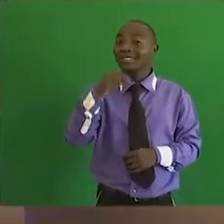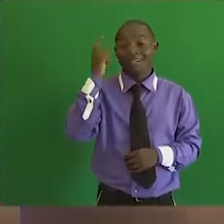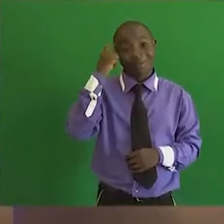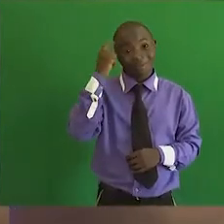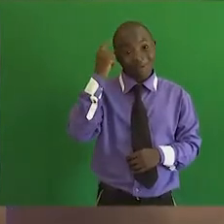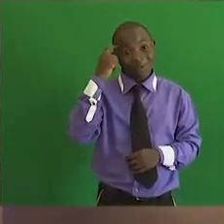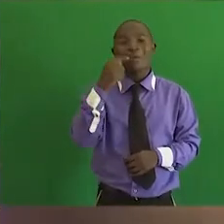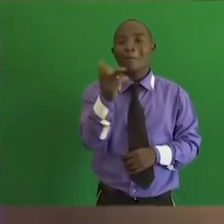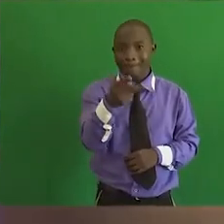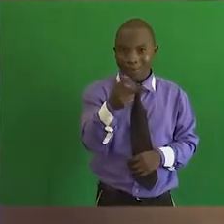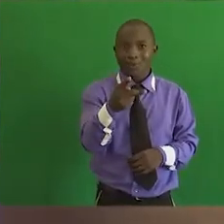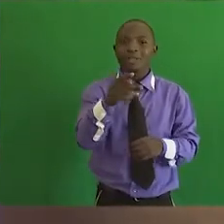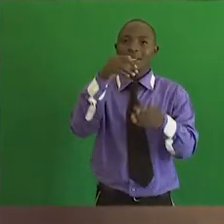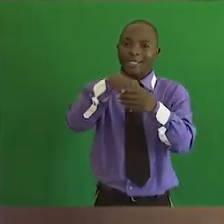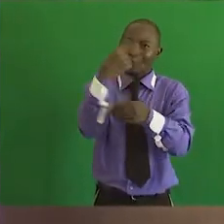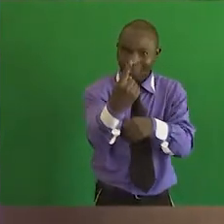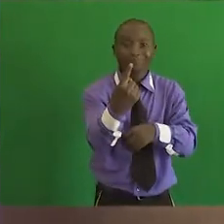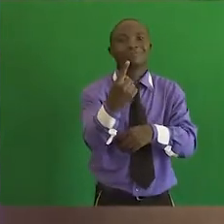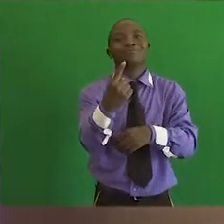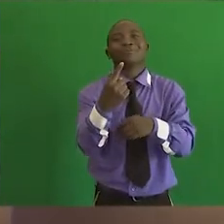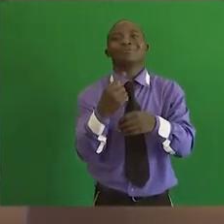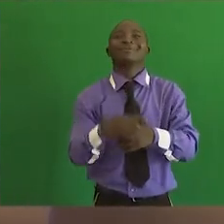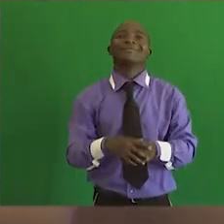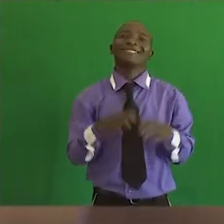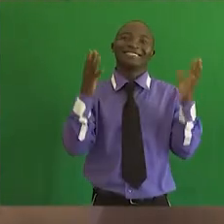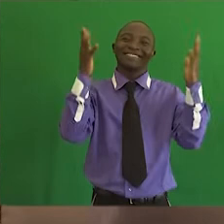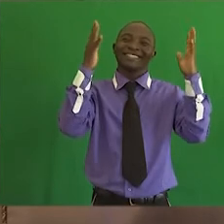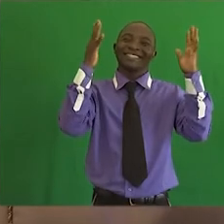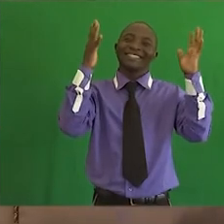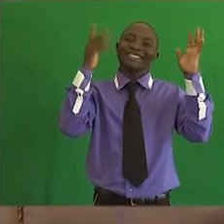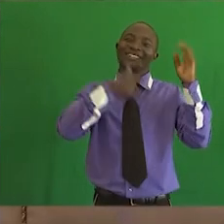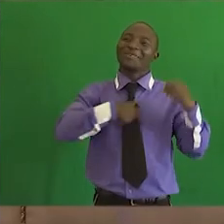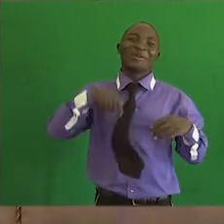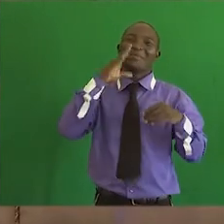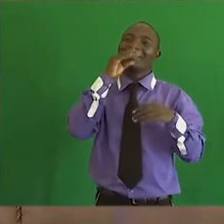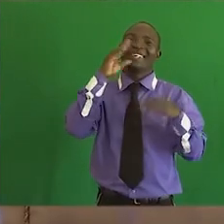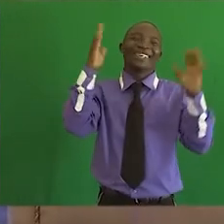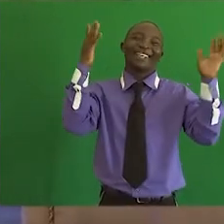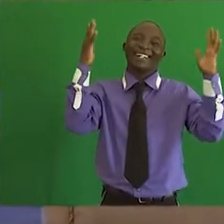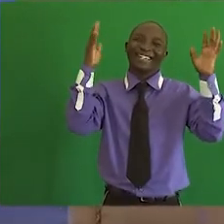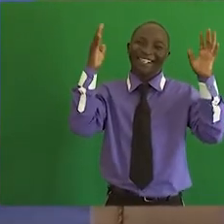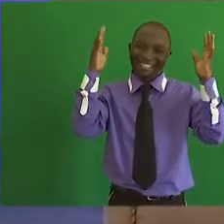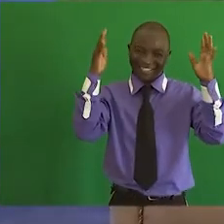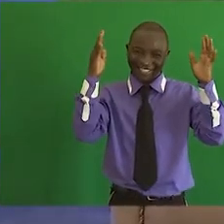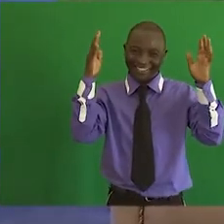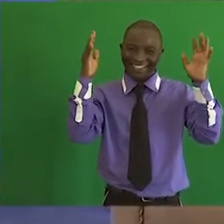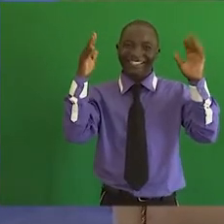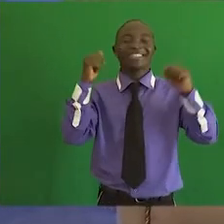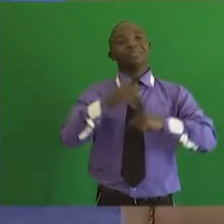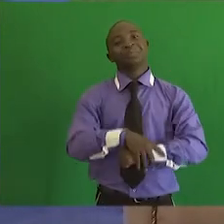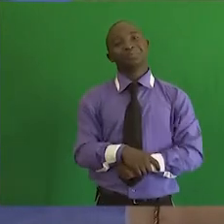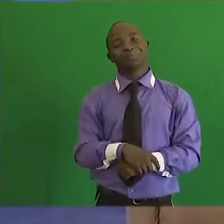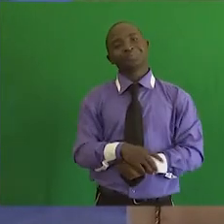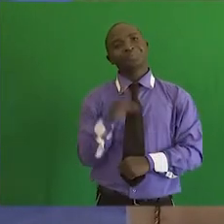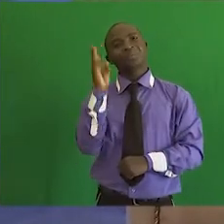Ndouya kuna mufundisi munoiona sei. Nekuti pano tiri kutaura zvinhu chaizvo zvekuti munoona kana pamuchato zvezviya vanhu vanotaura zvinoda